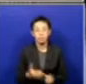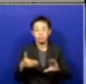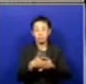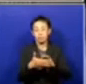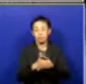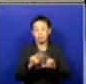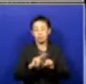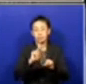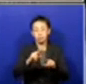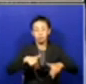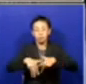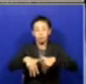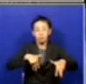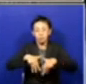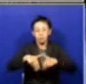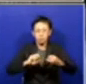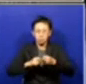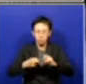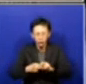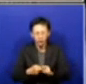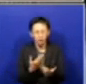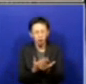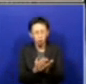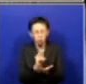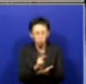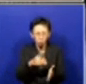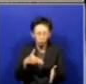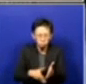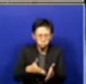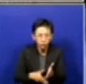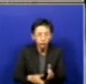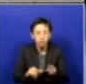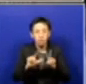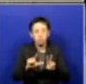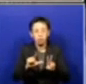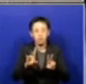ประชาชนที่จะเข้าไม่ถึงแหล่งทุนประมาณ